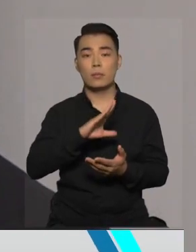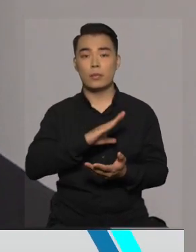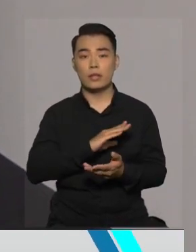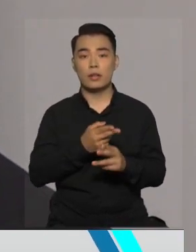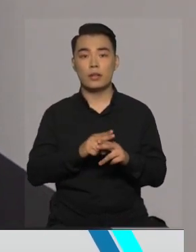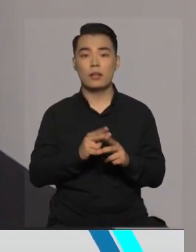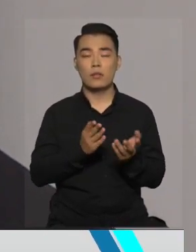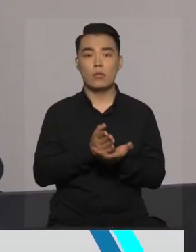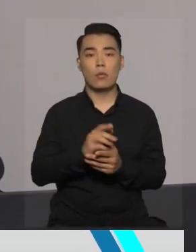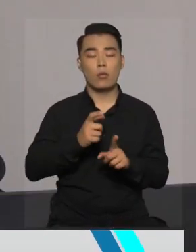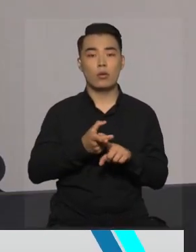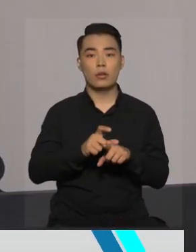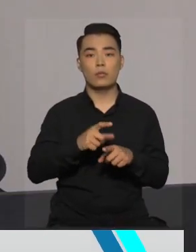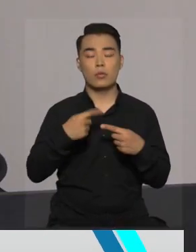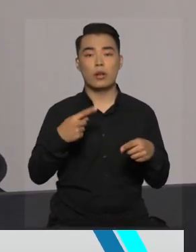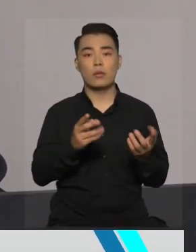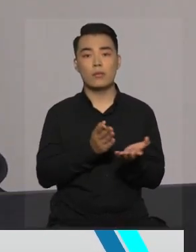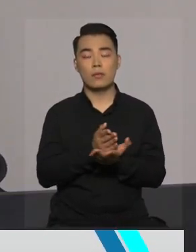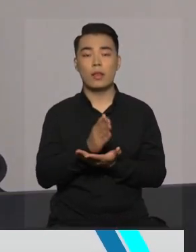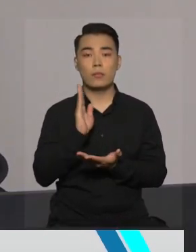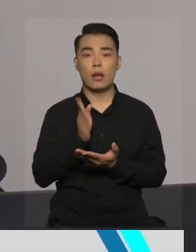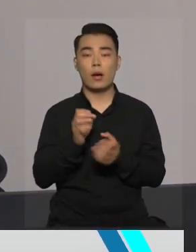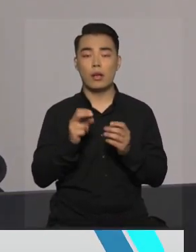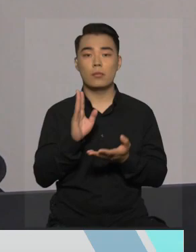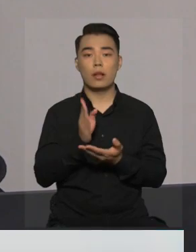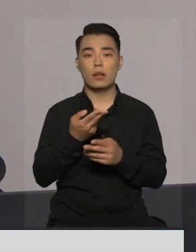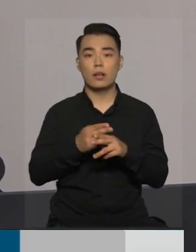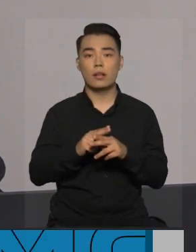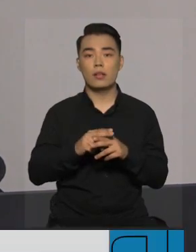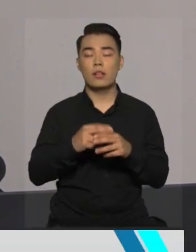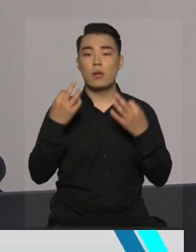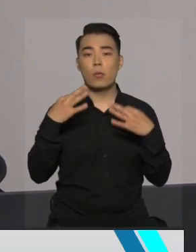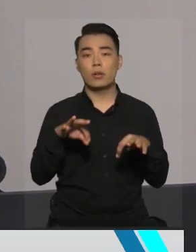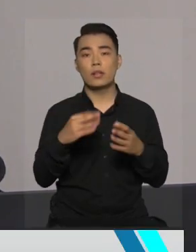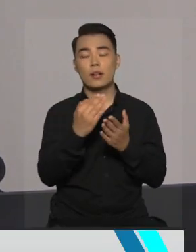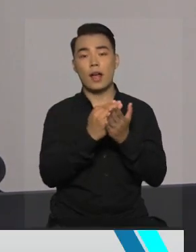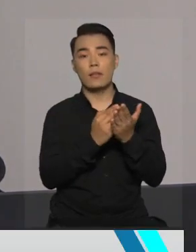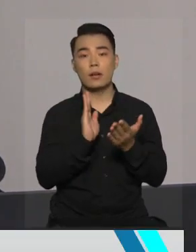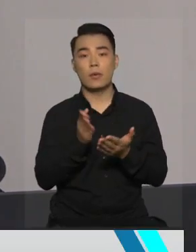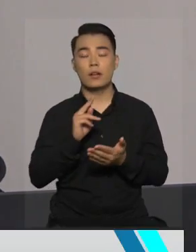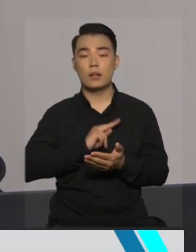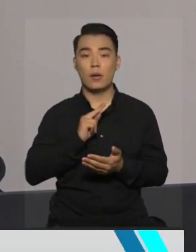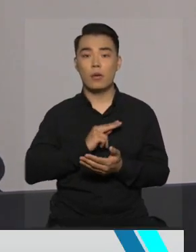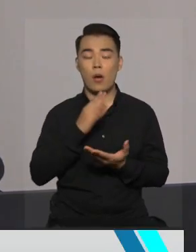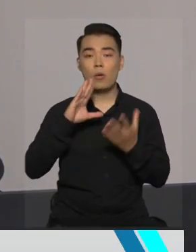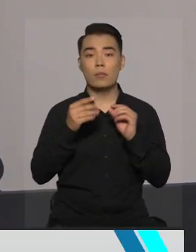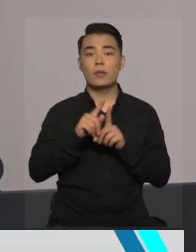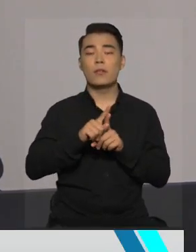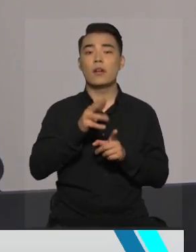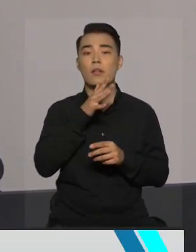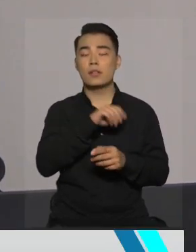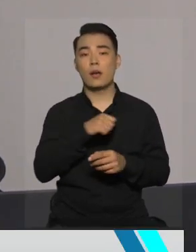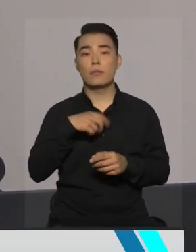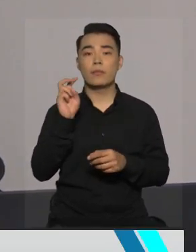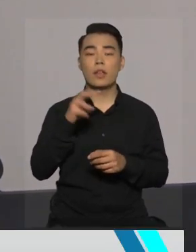этом есть очень много плюсов. Во-первых, это гибкий график. То есть, соответственно, ты можешь сам распределять свое время, ты можешь брать